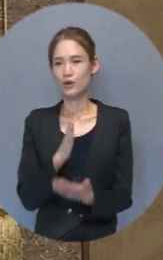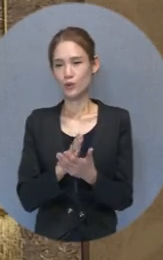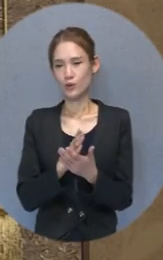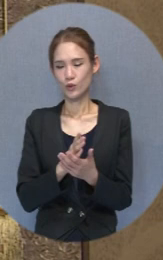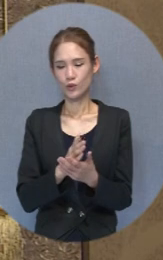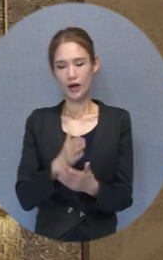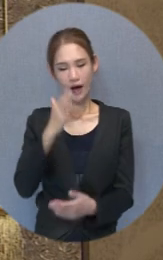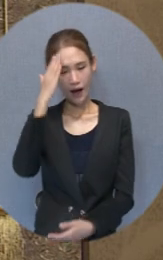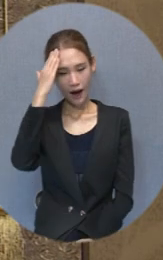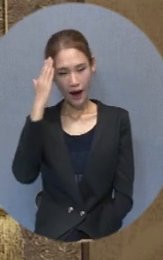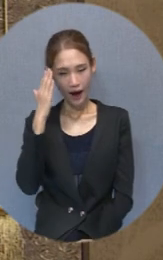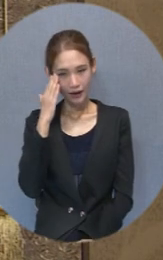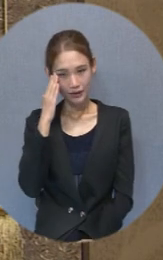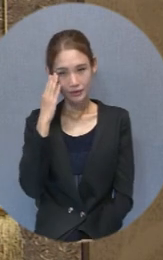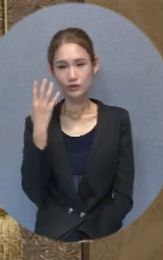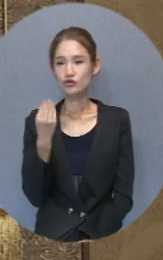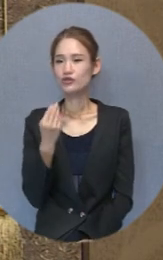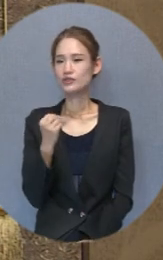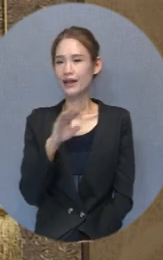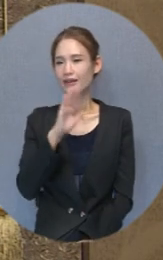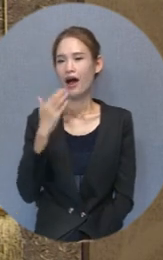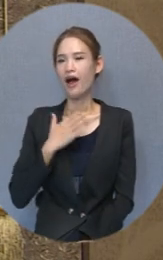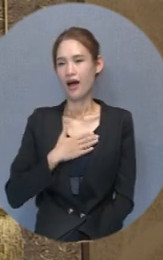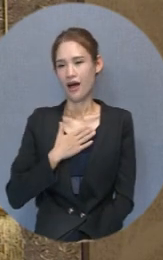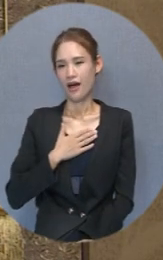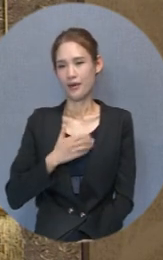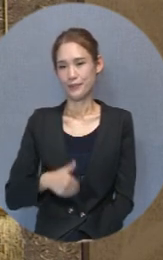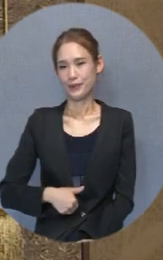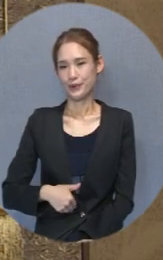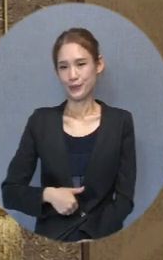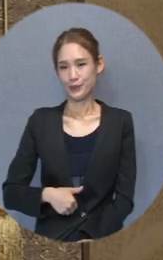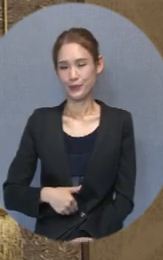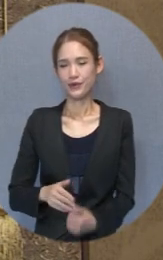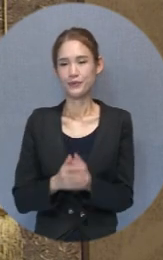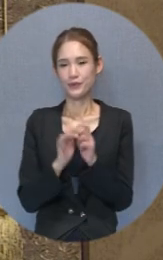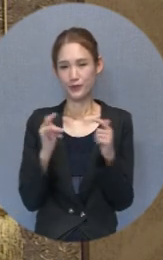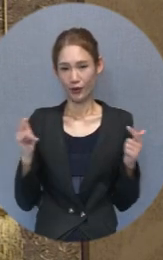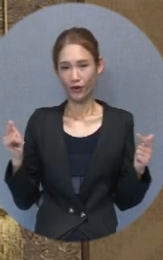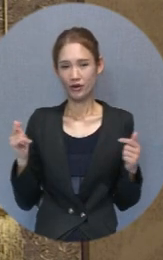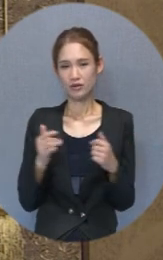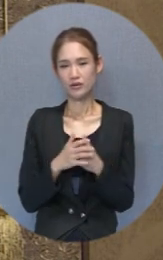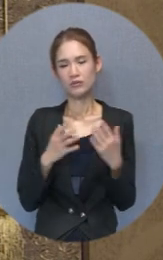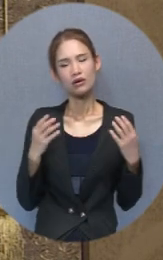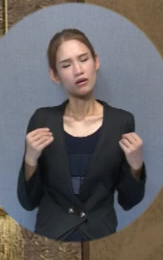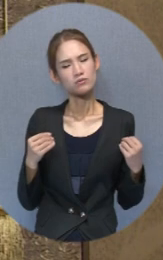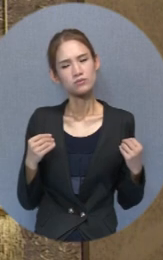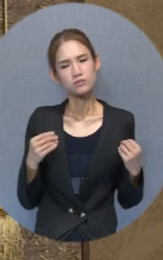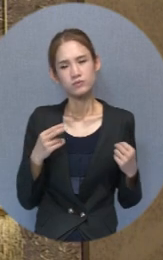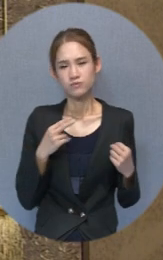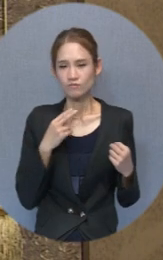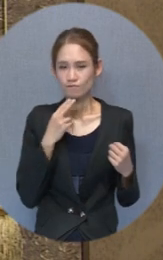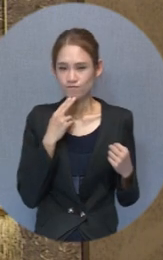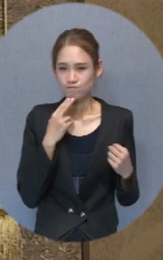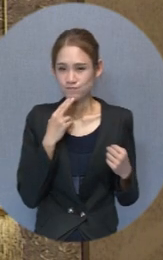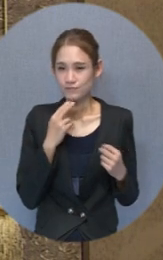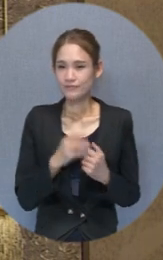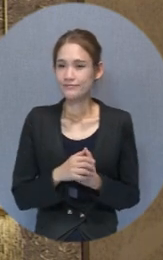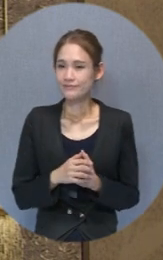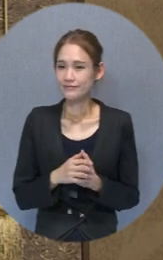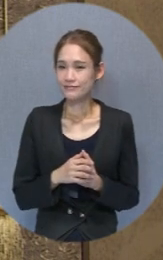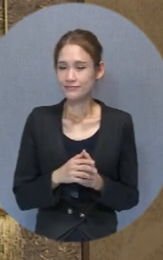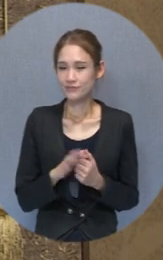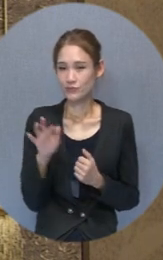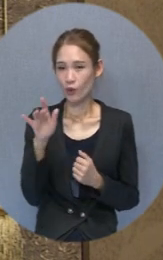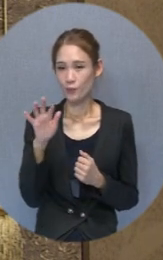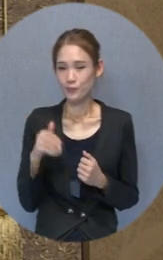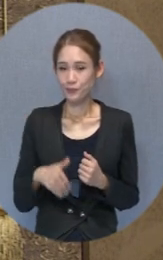돼요. 일상생활에서 점자로 다 표현되어 있는 부분들이 그렇게 많지는 않아요. 네. 네. 그래서 점자도